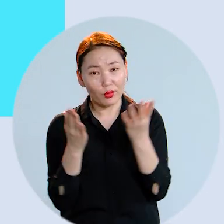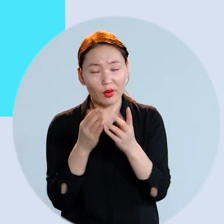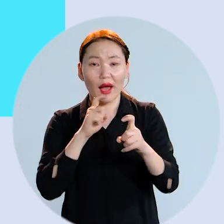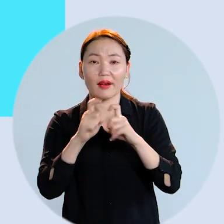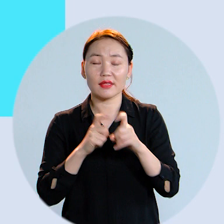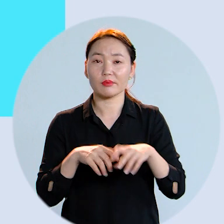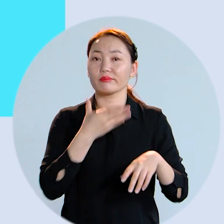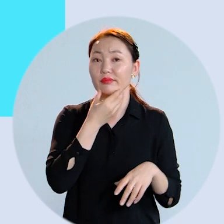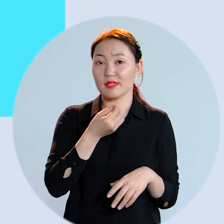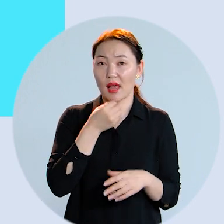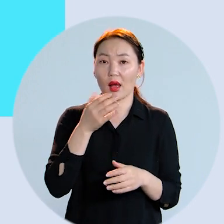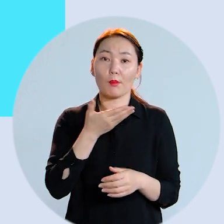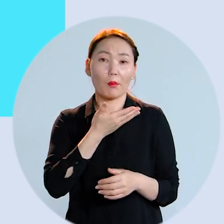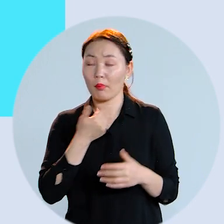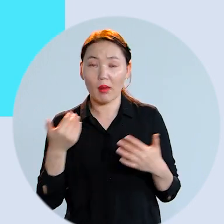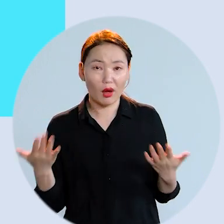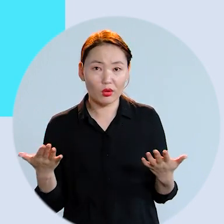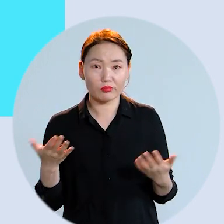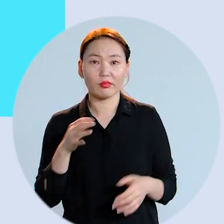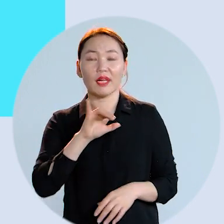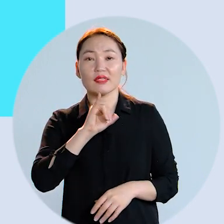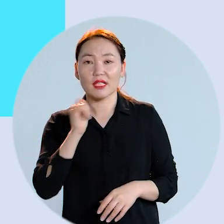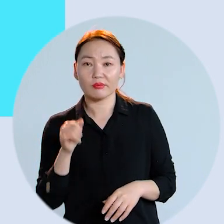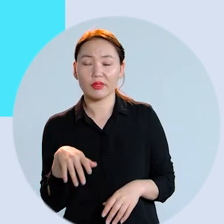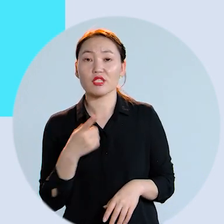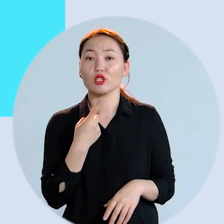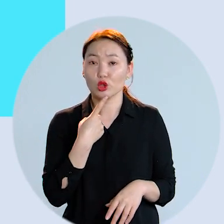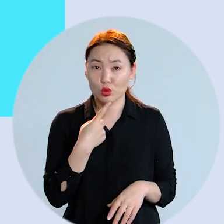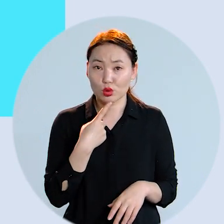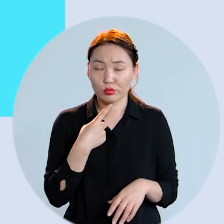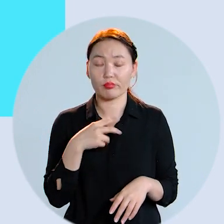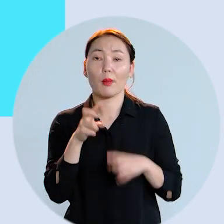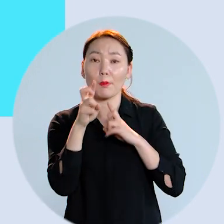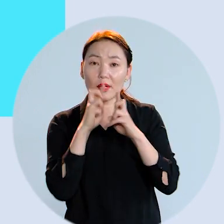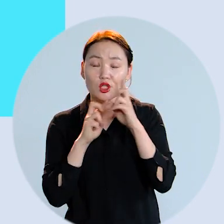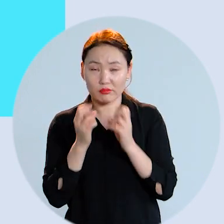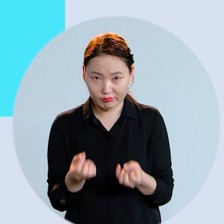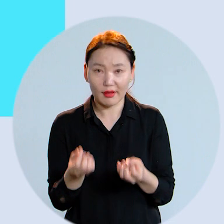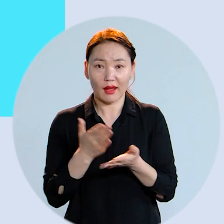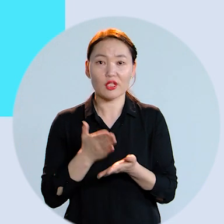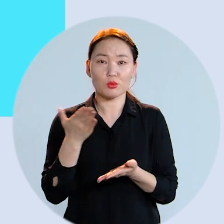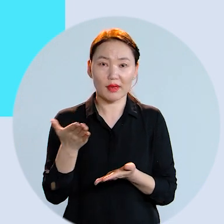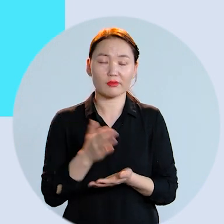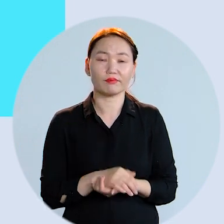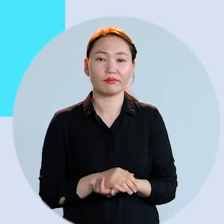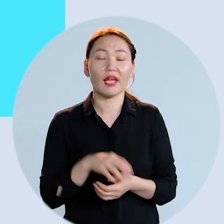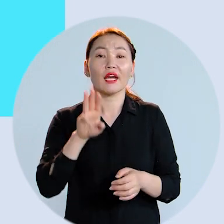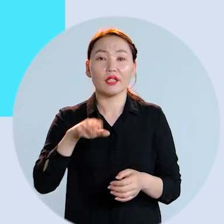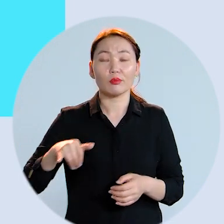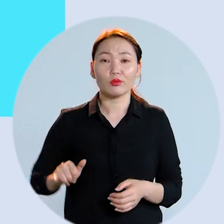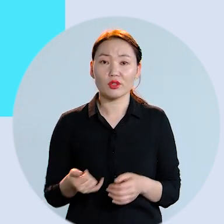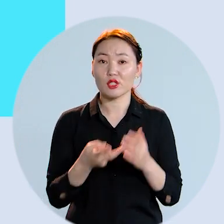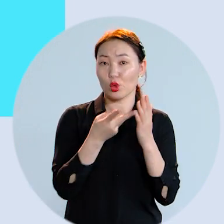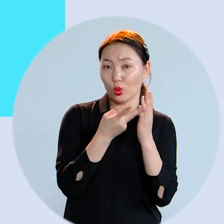муу байдаггүй. Тийм учраас холбоо харилцаанда хүмүүс үнэлгээ өгч сурах хэрэгтэй болдог. За, холбоо тогтоох ур чадварын